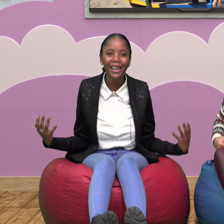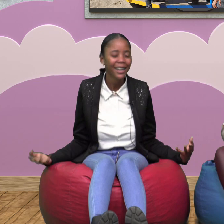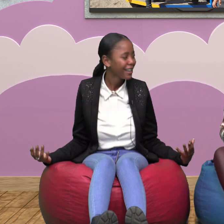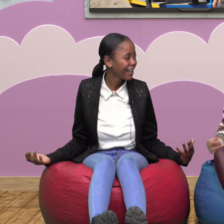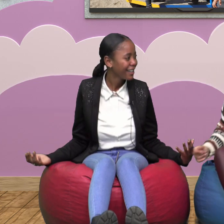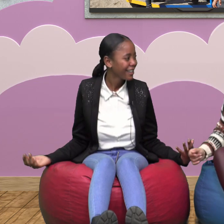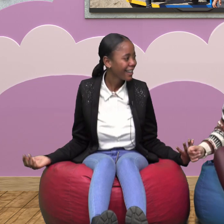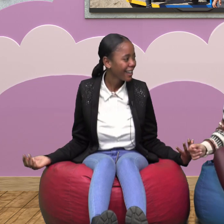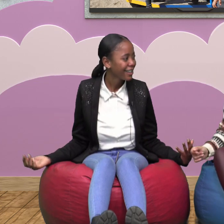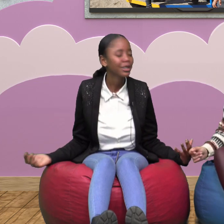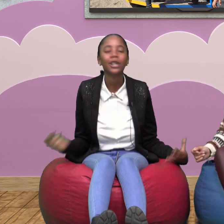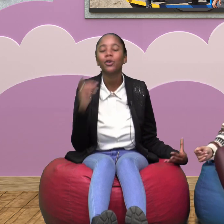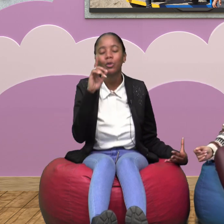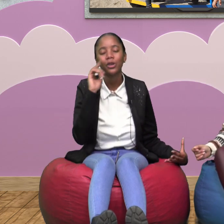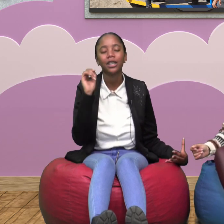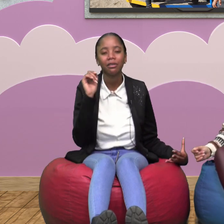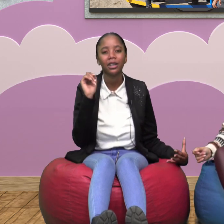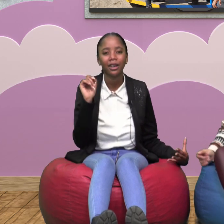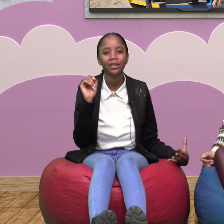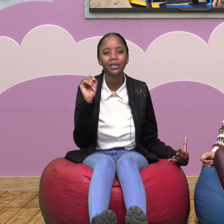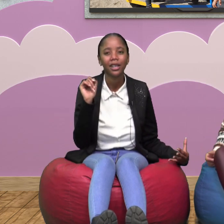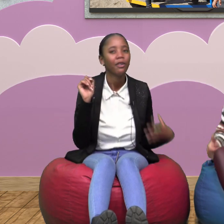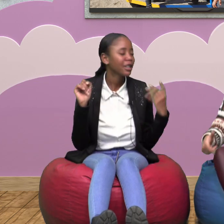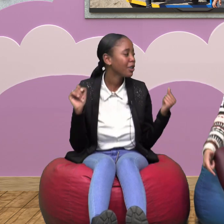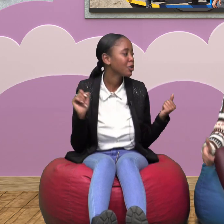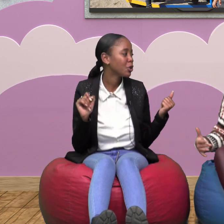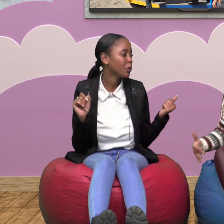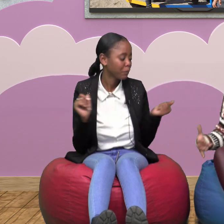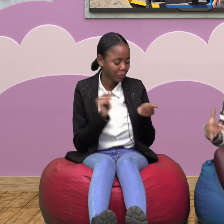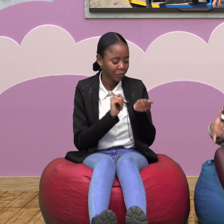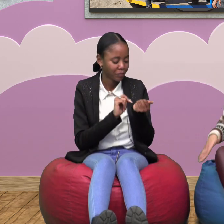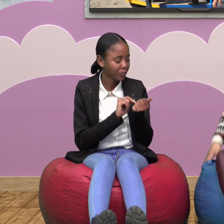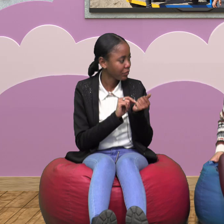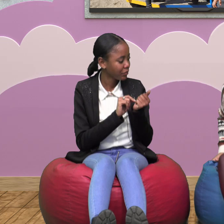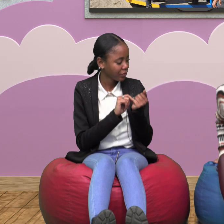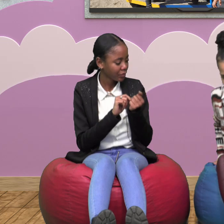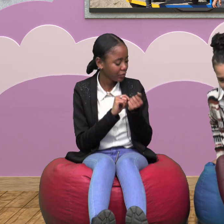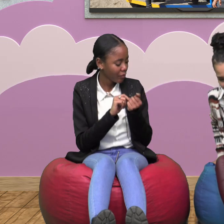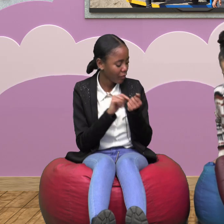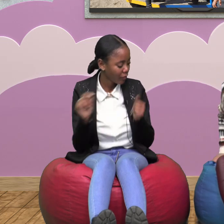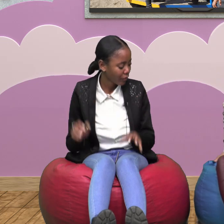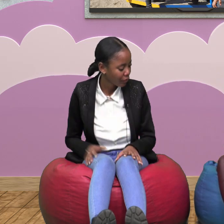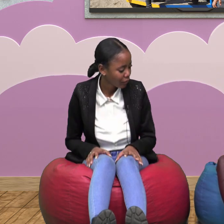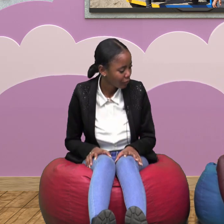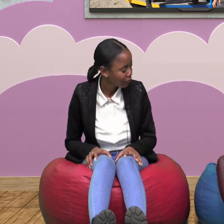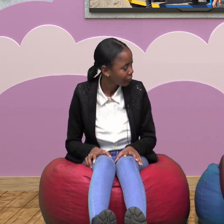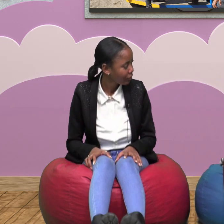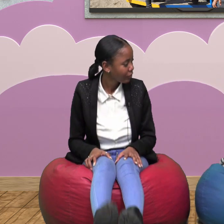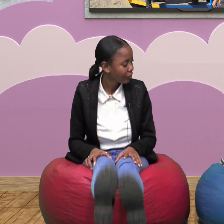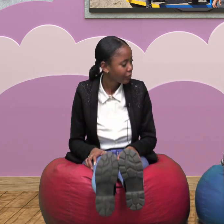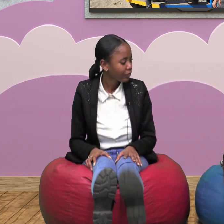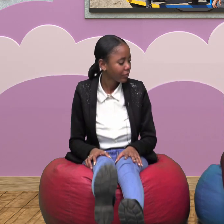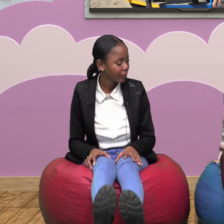nou oefen in Afrikaans. Ons gaan nou oefen in Afrikaans. Ja. Wat gaan ons doen? Ons gaan 'n bietjie lê. Ook nie lê